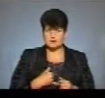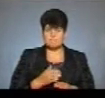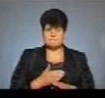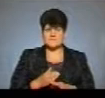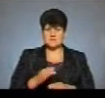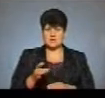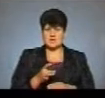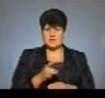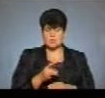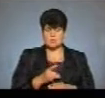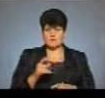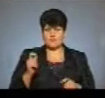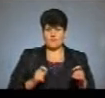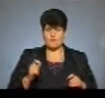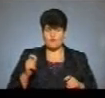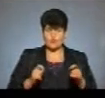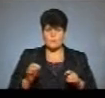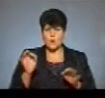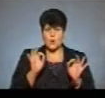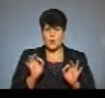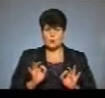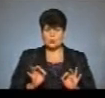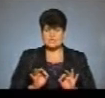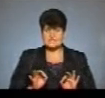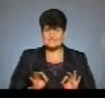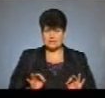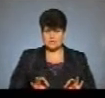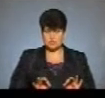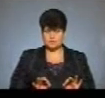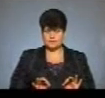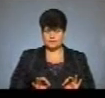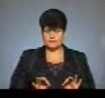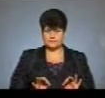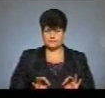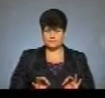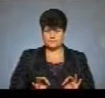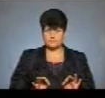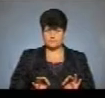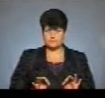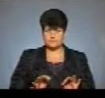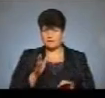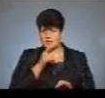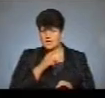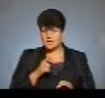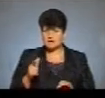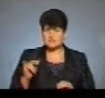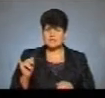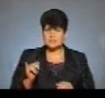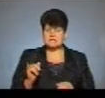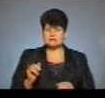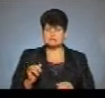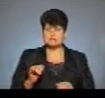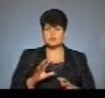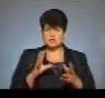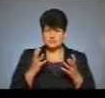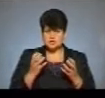міжрайонні кар'єрні форуми осіннього вже такого, скажімо, періоду. І окрім того всього,